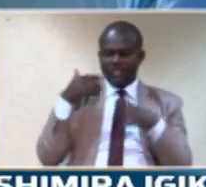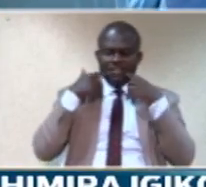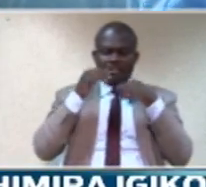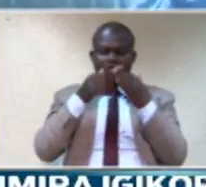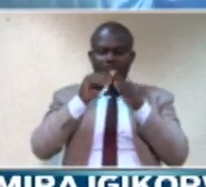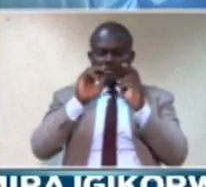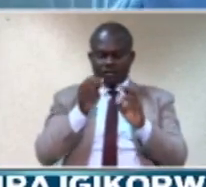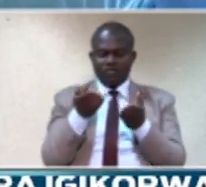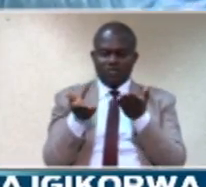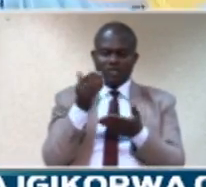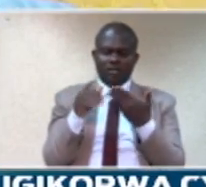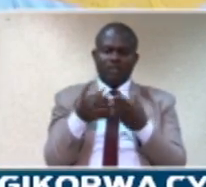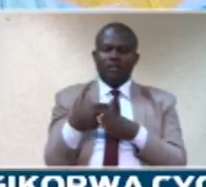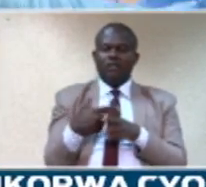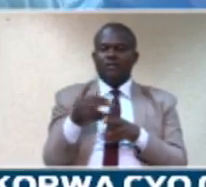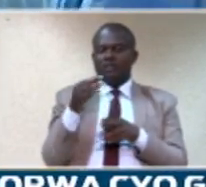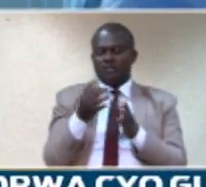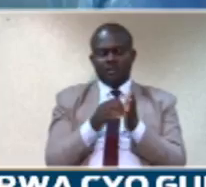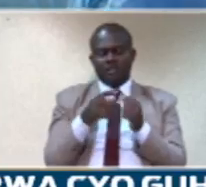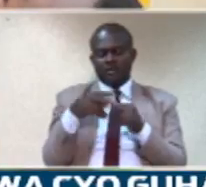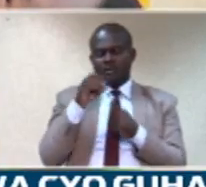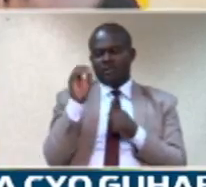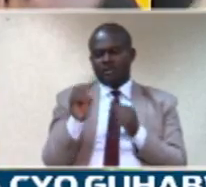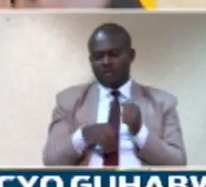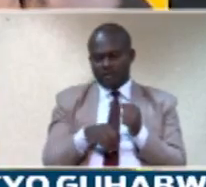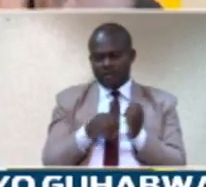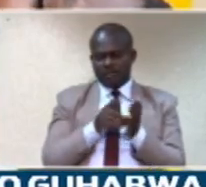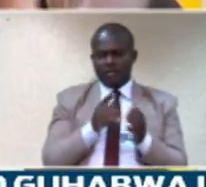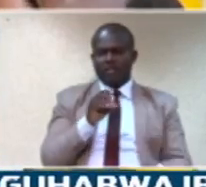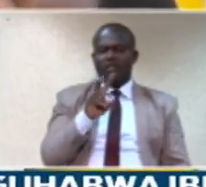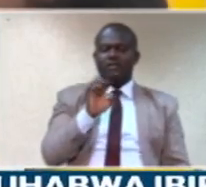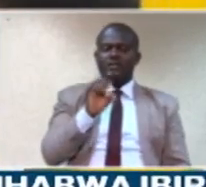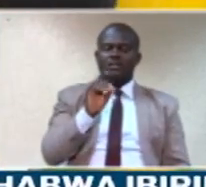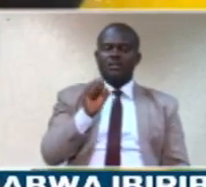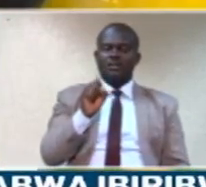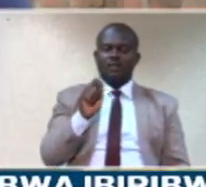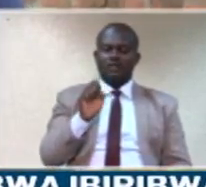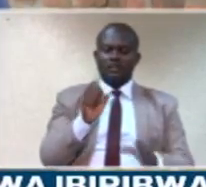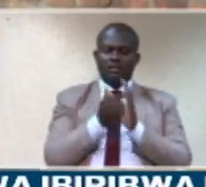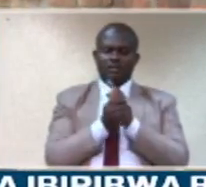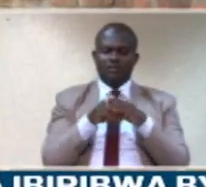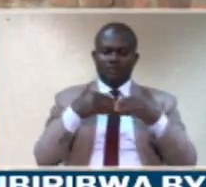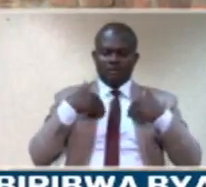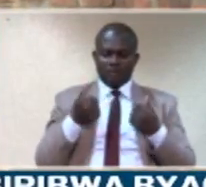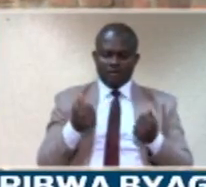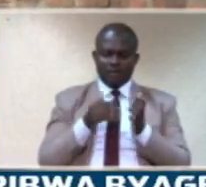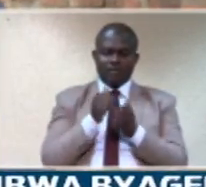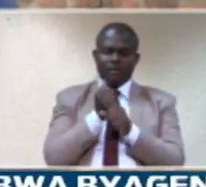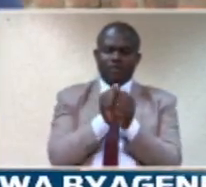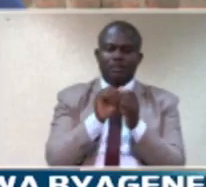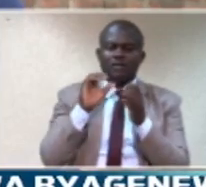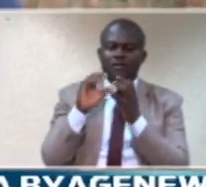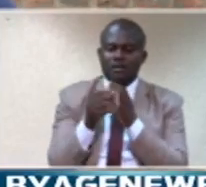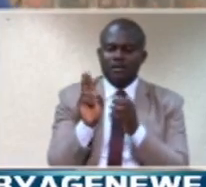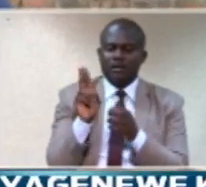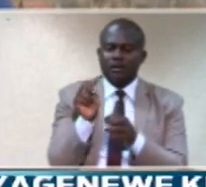ko ijanisha ku bandura riri kuri 3.7%. Dr. Vedaste Ndahindwa, impuguke mu buzima unakorana n'ishami